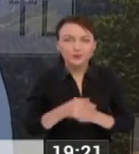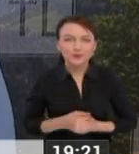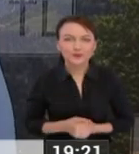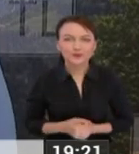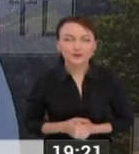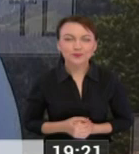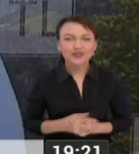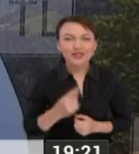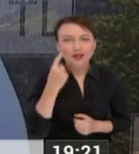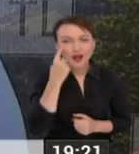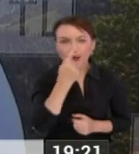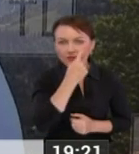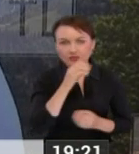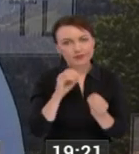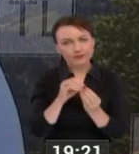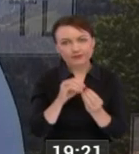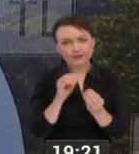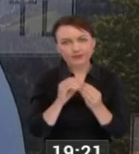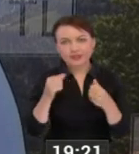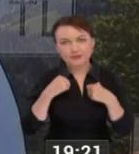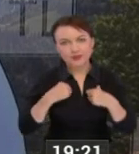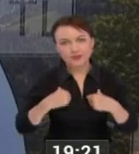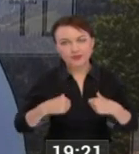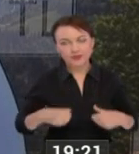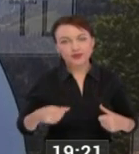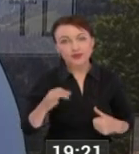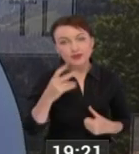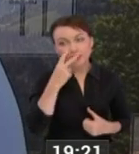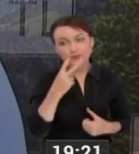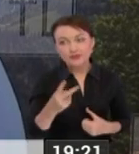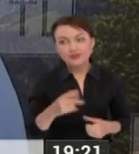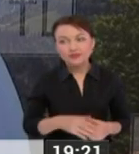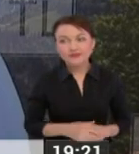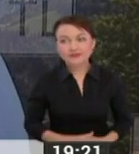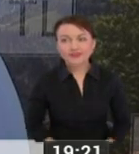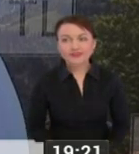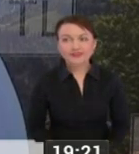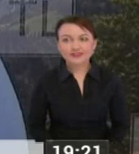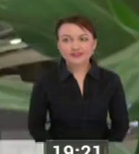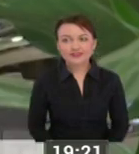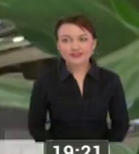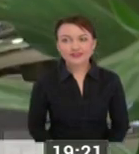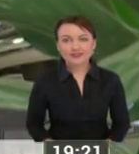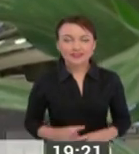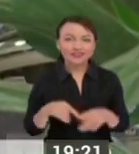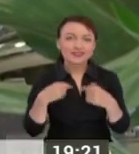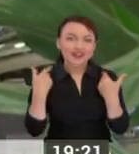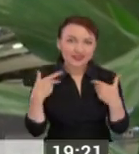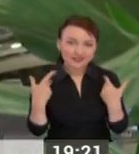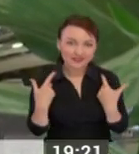Но при этом глаза остаются более спокойные у человека. И мы видим такой вот вариант. Здравствуйте. Часто